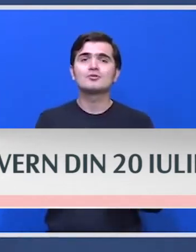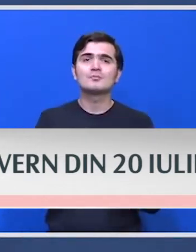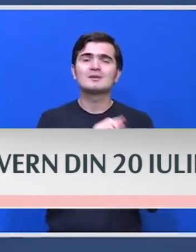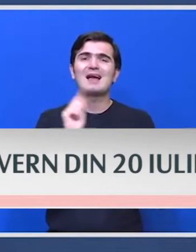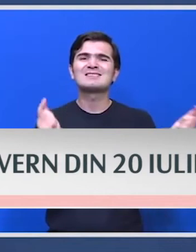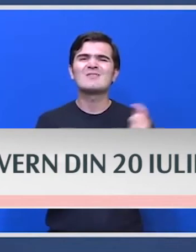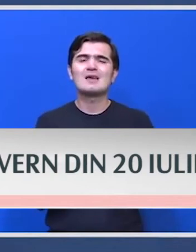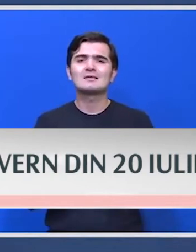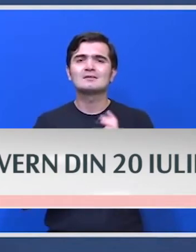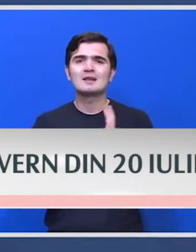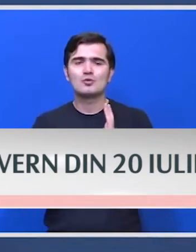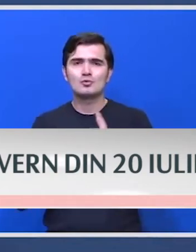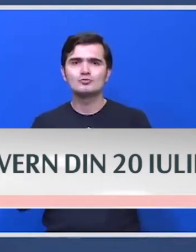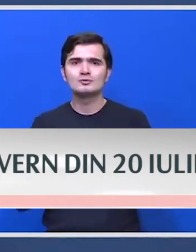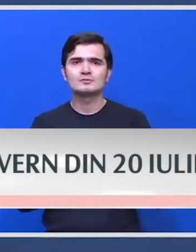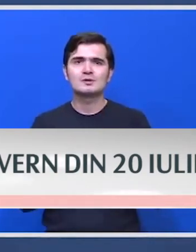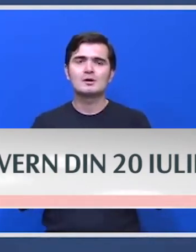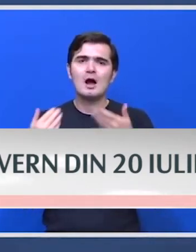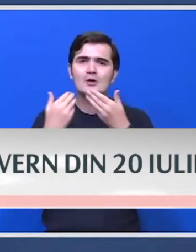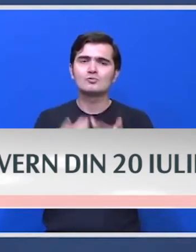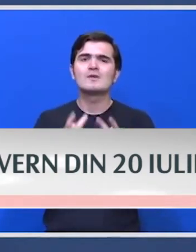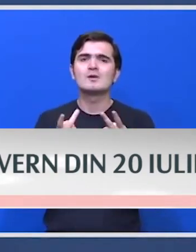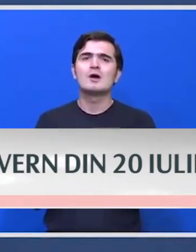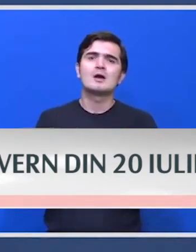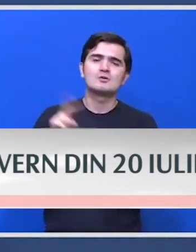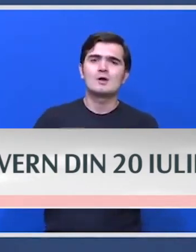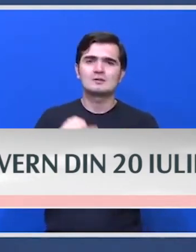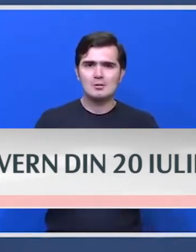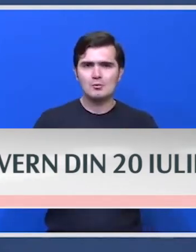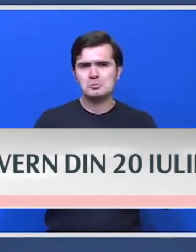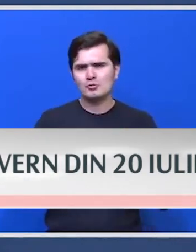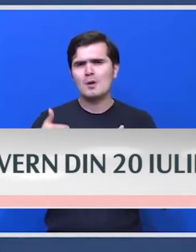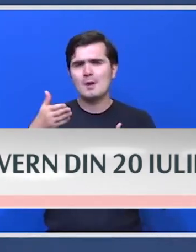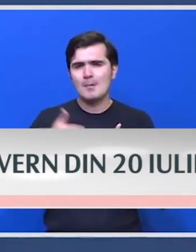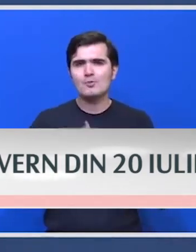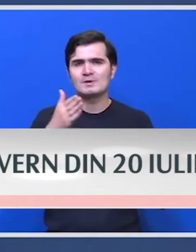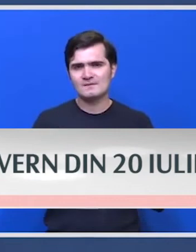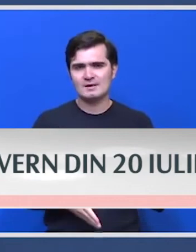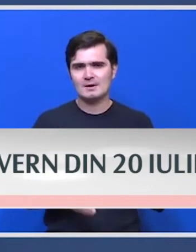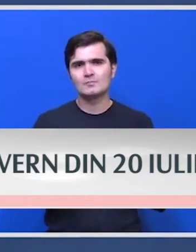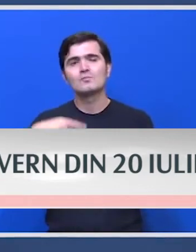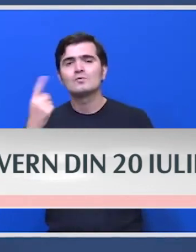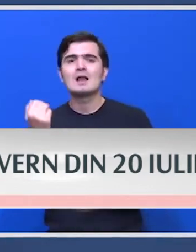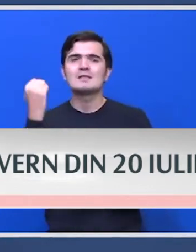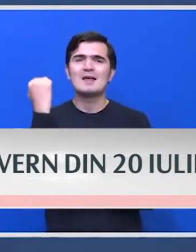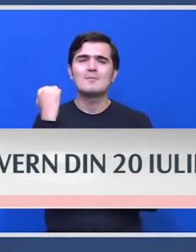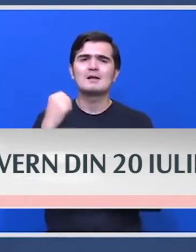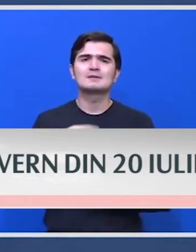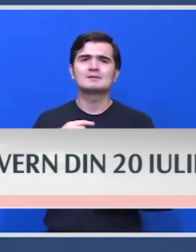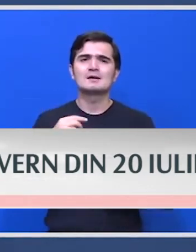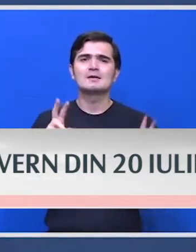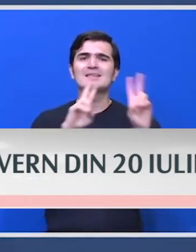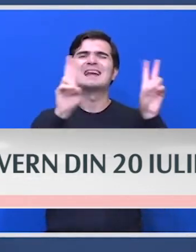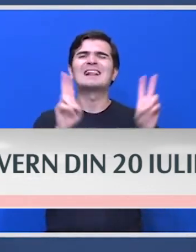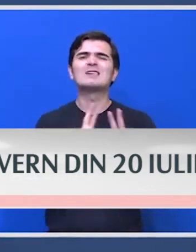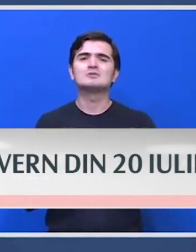inovare care să genereze valoare adăugată în economie. Și mă apropii de final. Un alt reper esențial este internaționalizarea